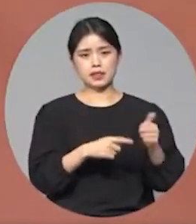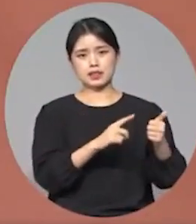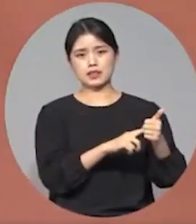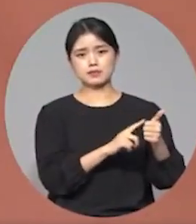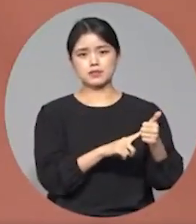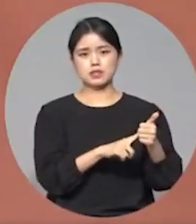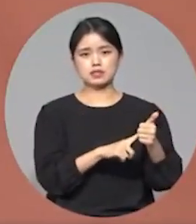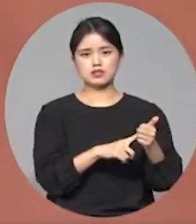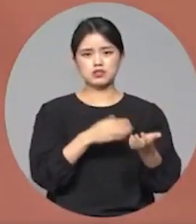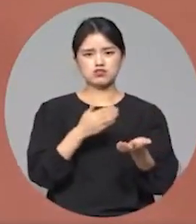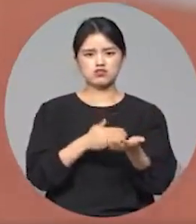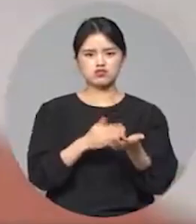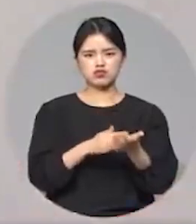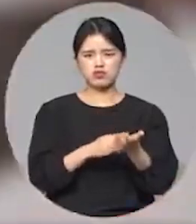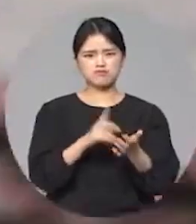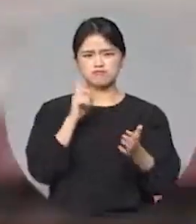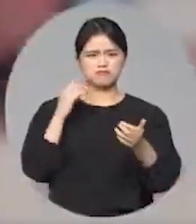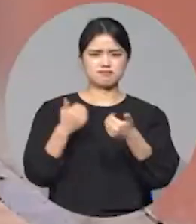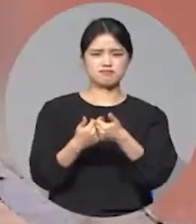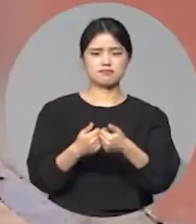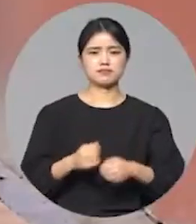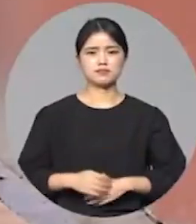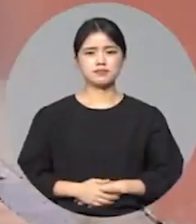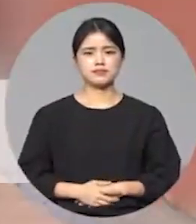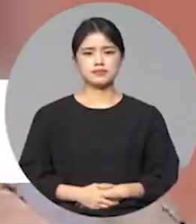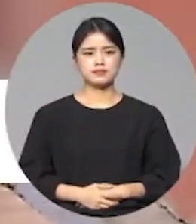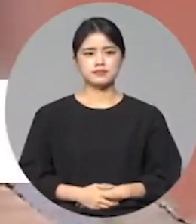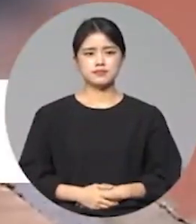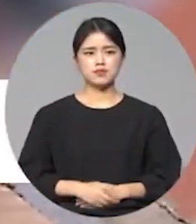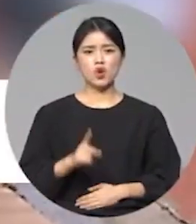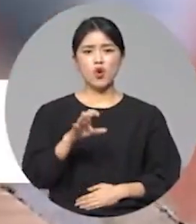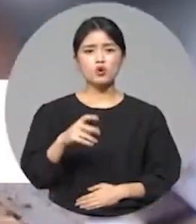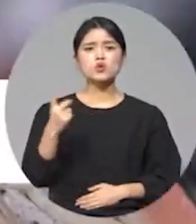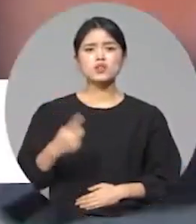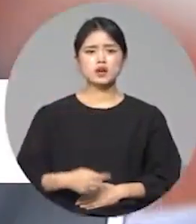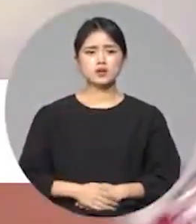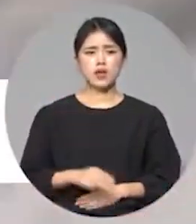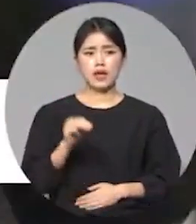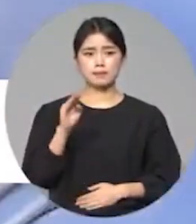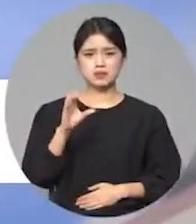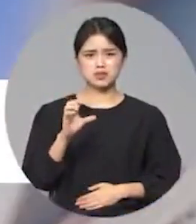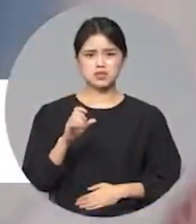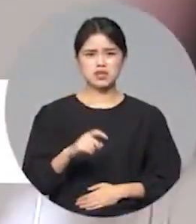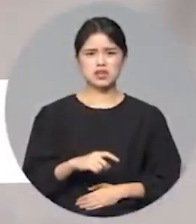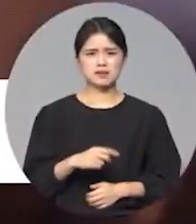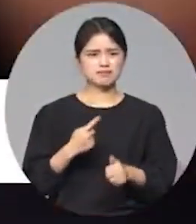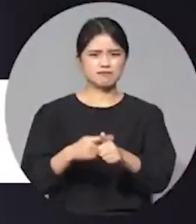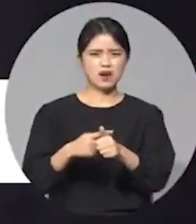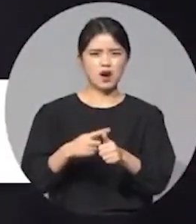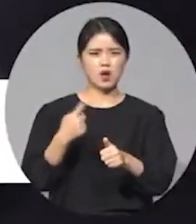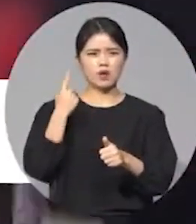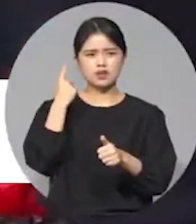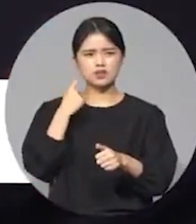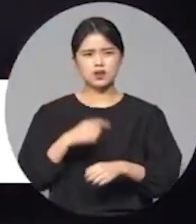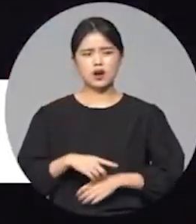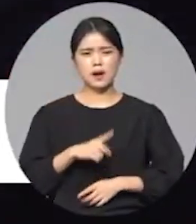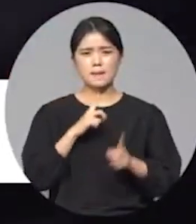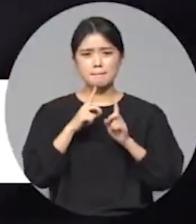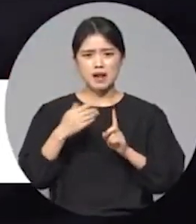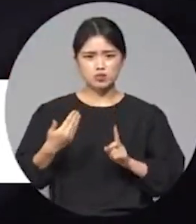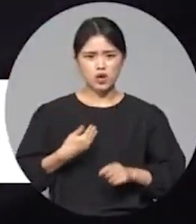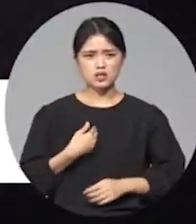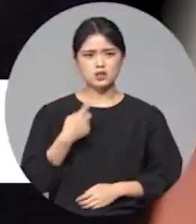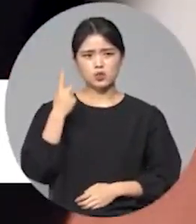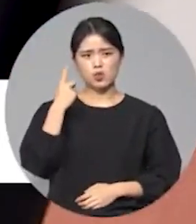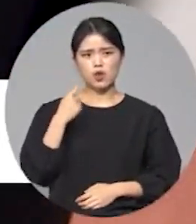취재에 격렬한 반응을 보입니다. 아, 뭘 정하냐고. MBC에서 잠깐만 같이 하냐. 말하고